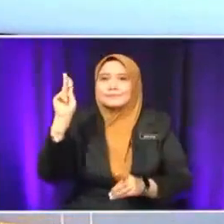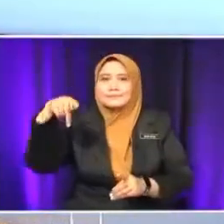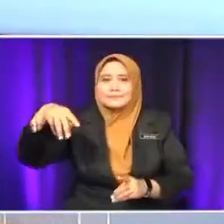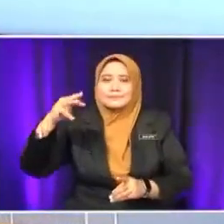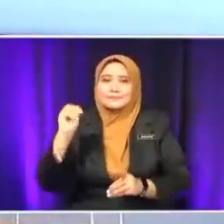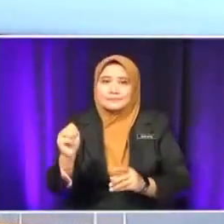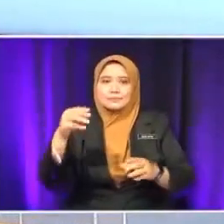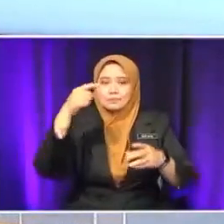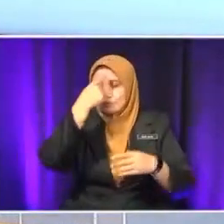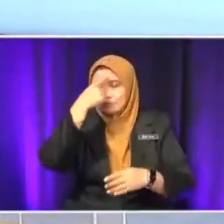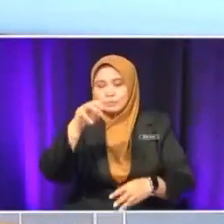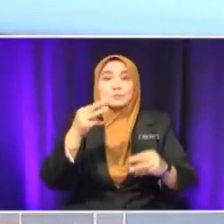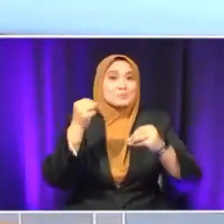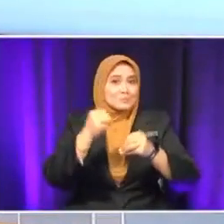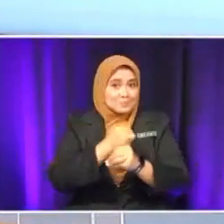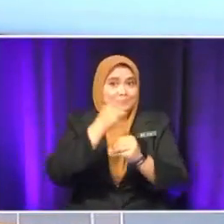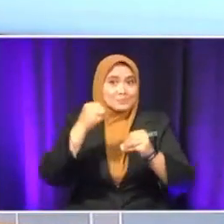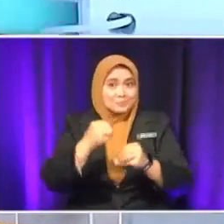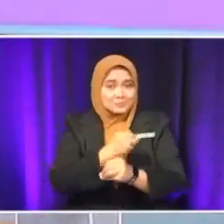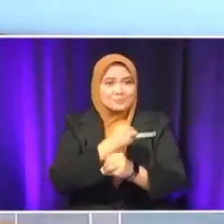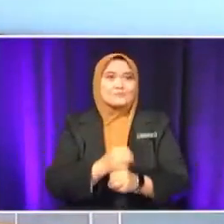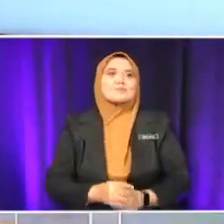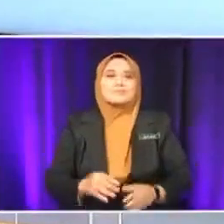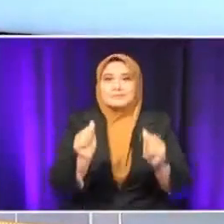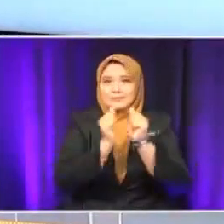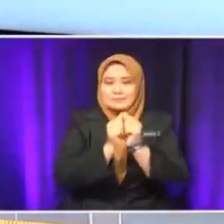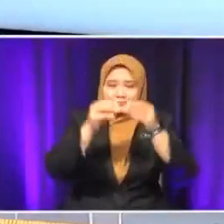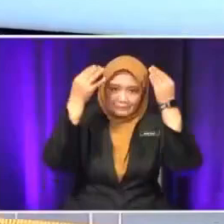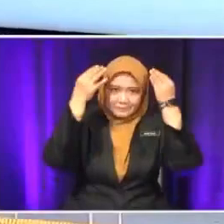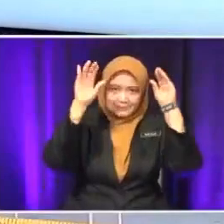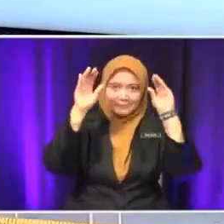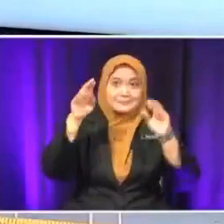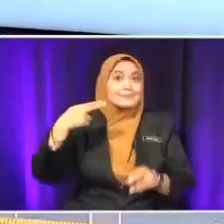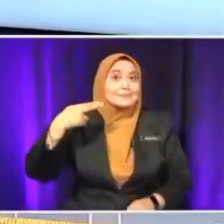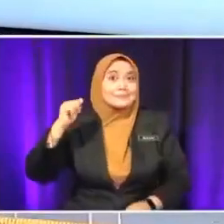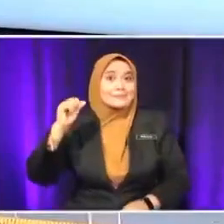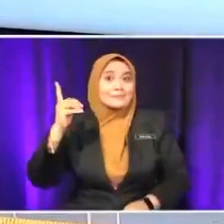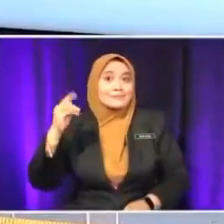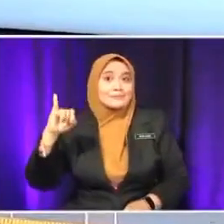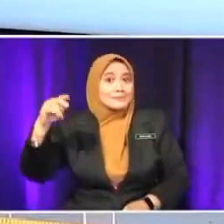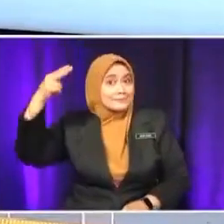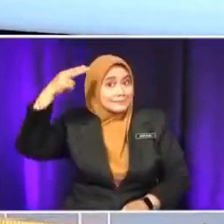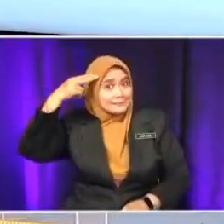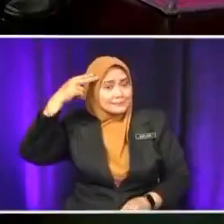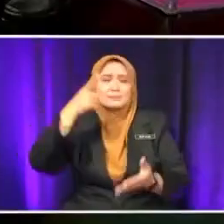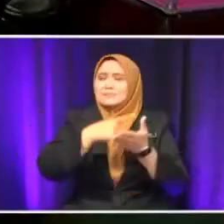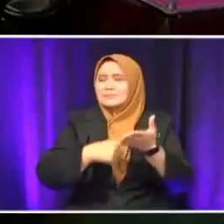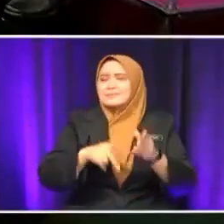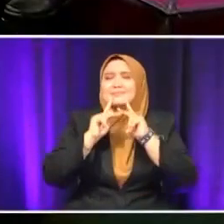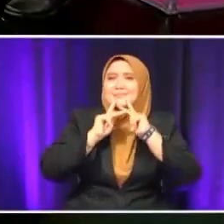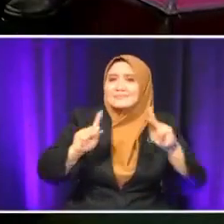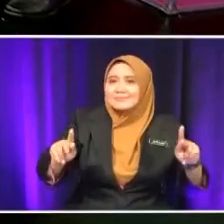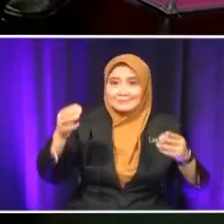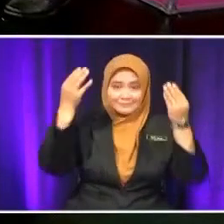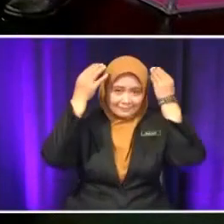mata pelajaran matematik bersama dengan Cikgu Hadi. Apa khabar cikgu? Khabar baik. Terima